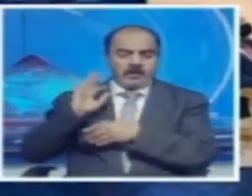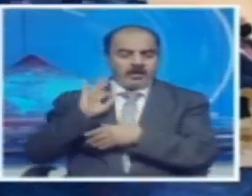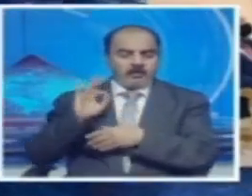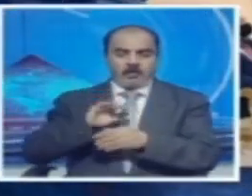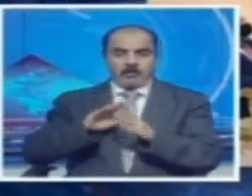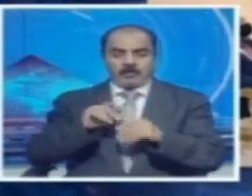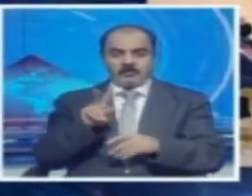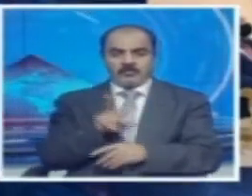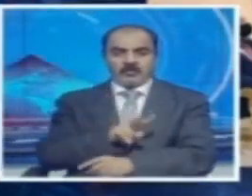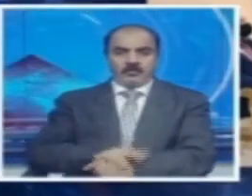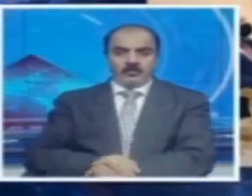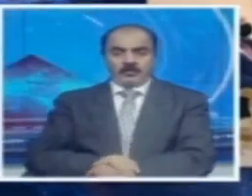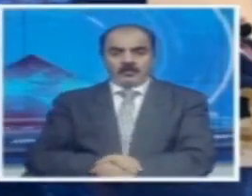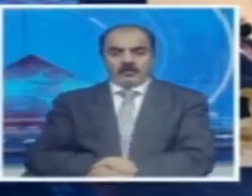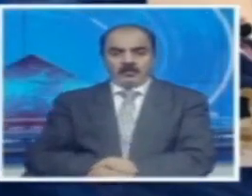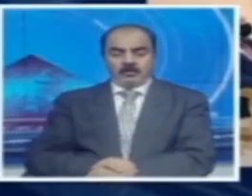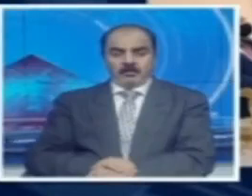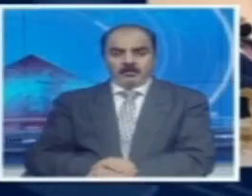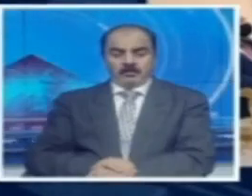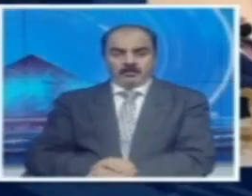الاستراتيجية بين البلدين.